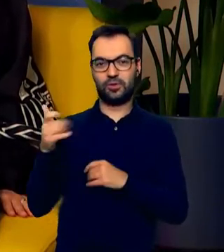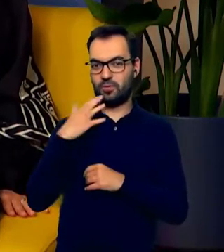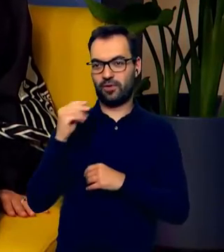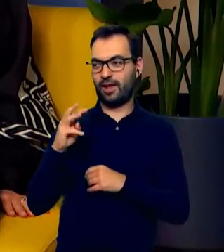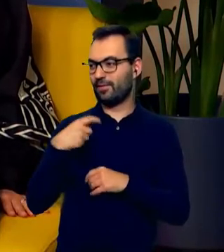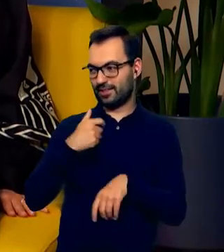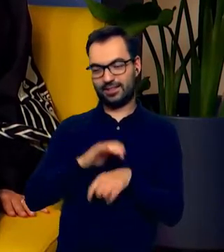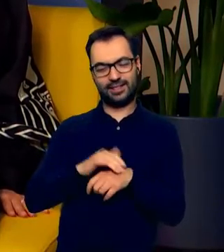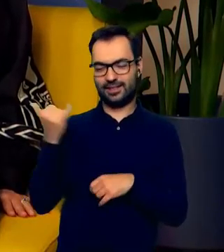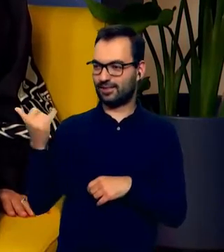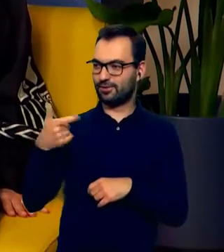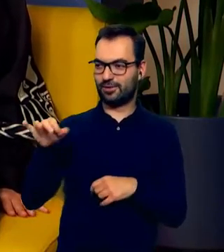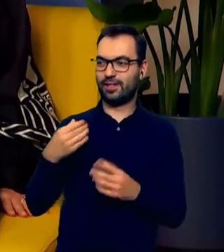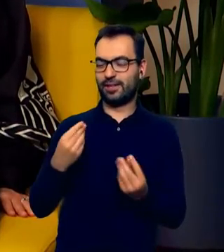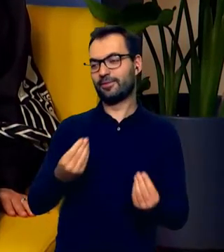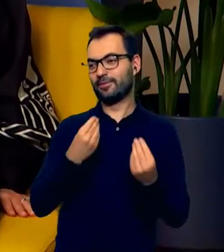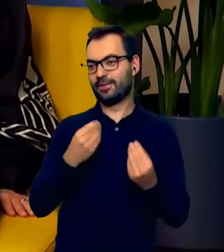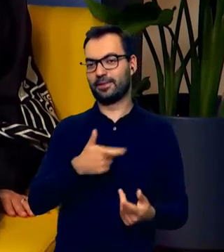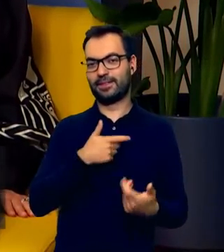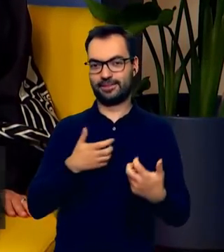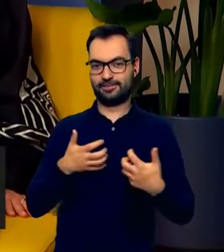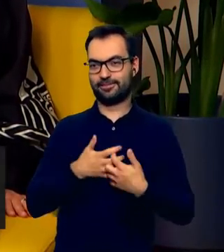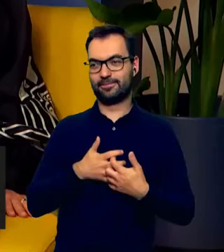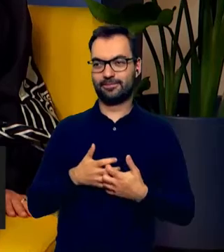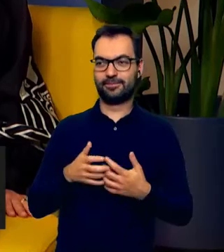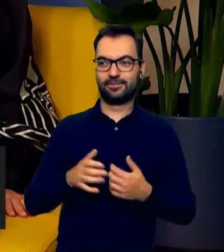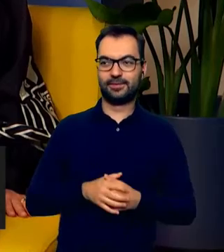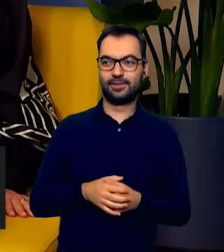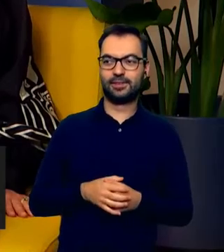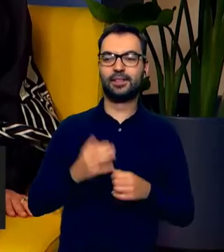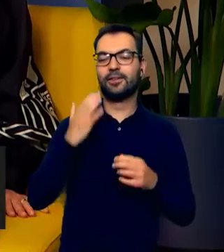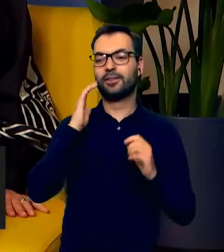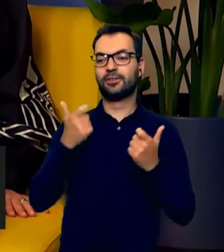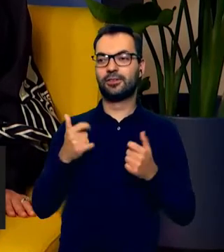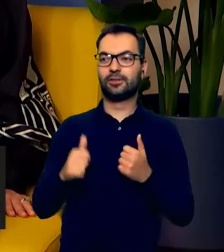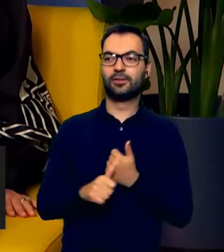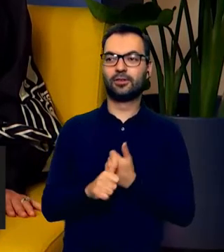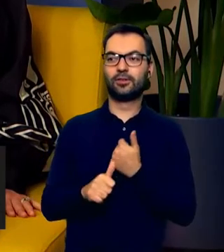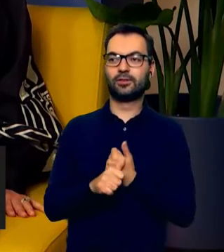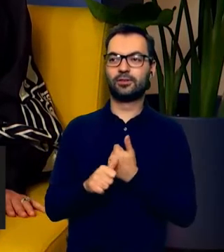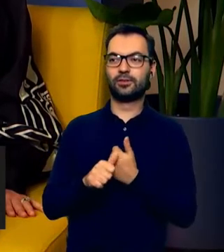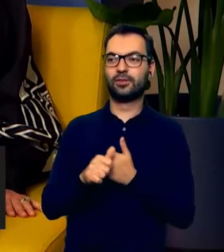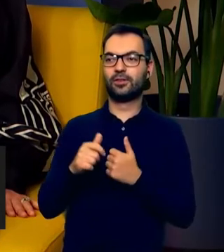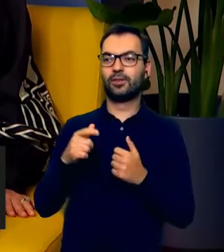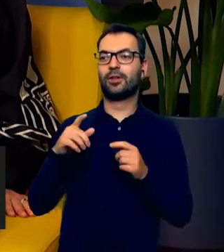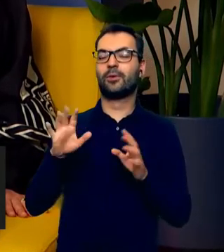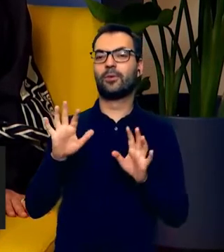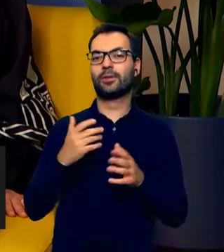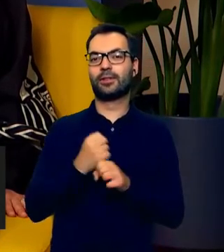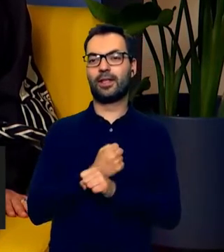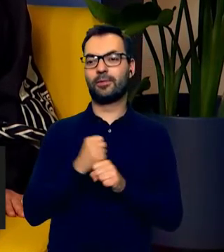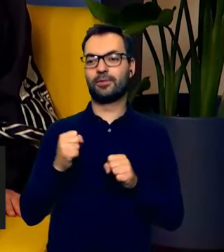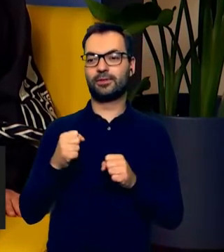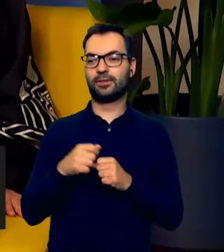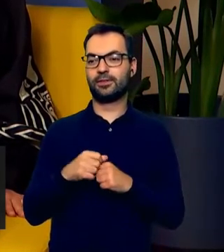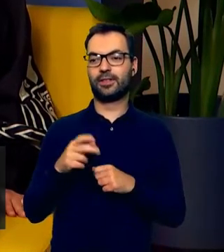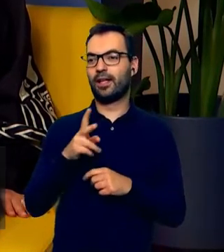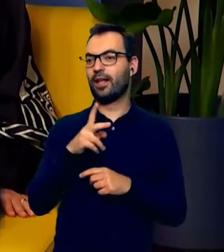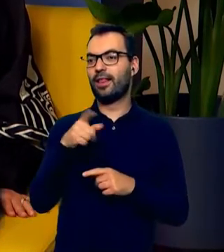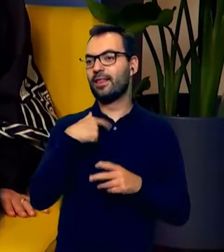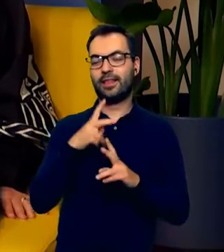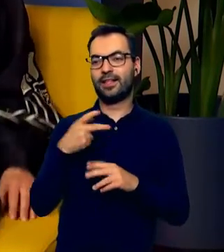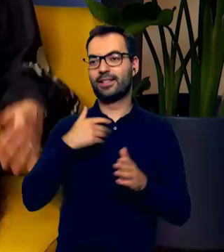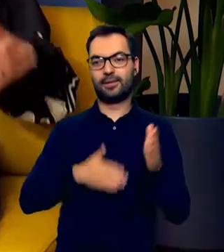co mówi Ewa. Dlatego mamy tak wspaniałą drużynę. Nie wiesz co, chodzi też o to, że tak mówiąc serio, że nikt nas do tego